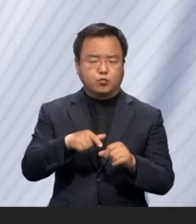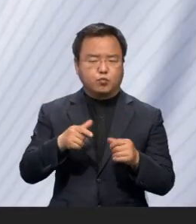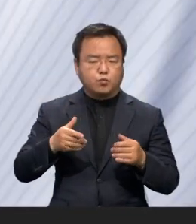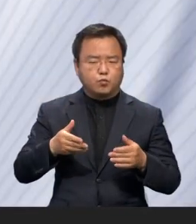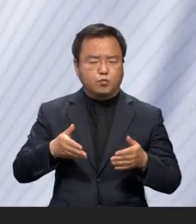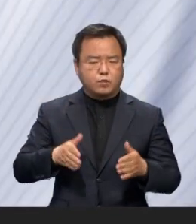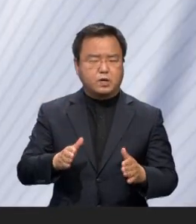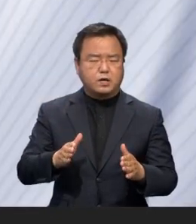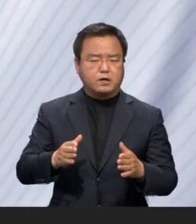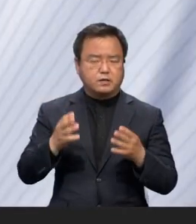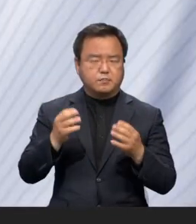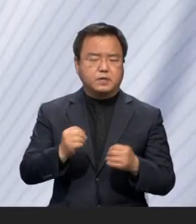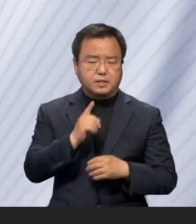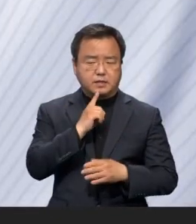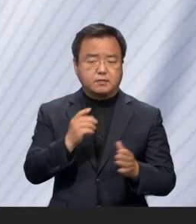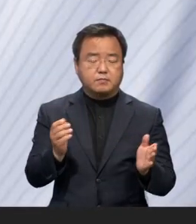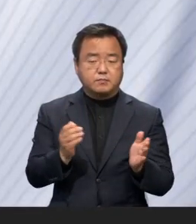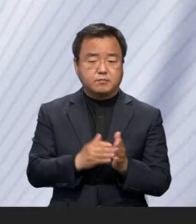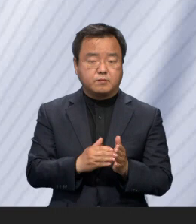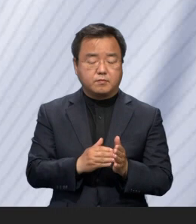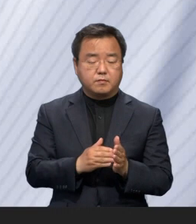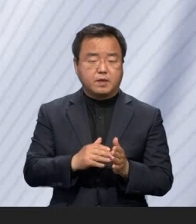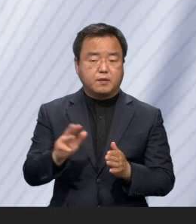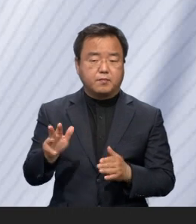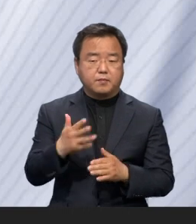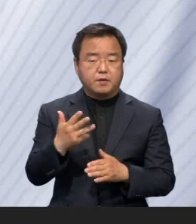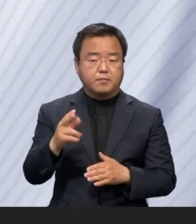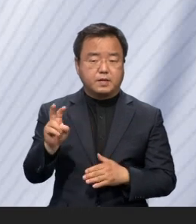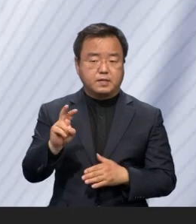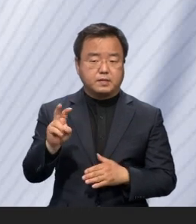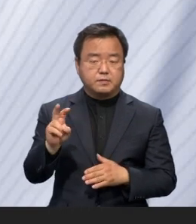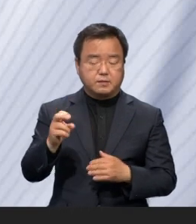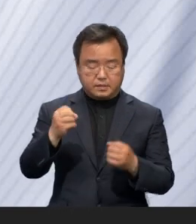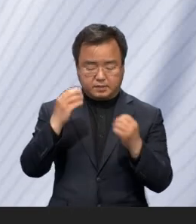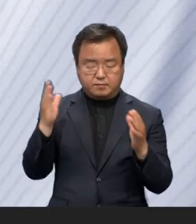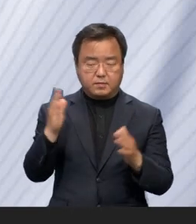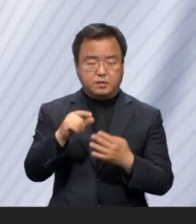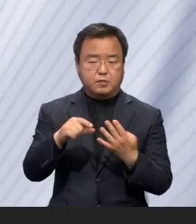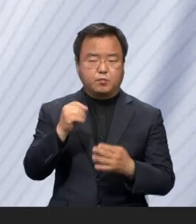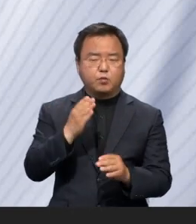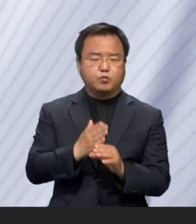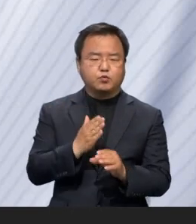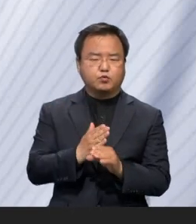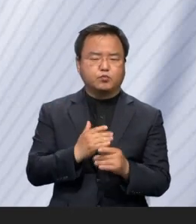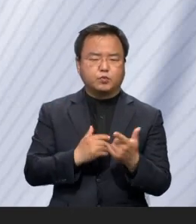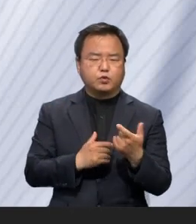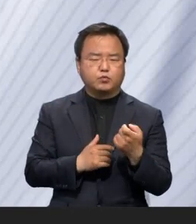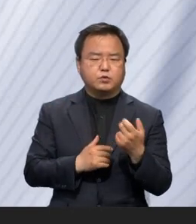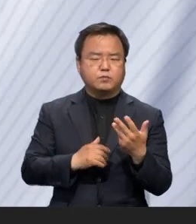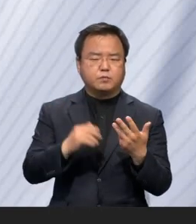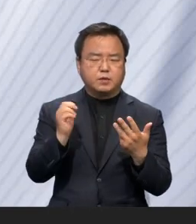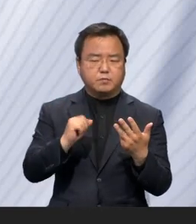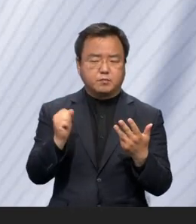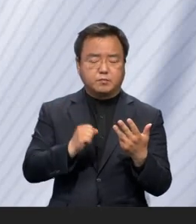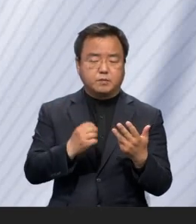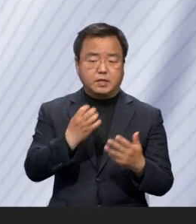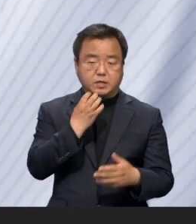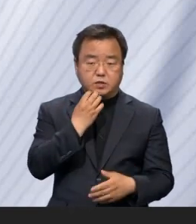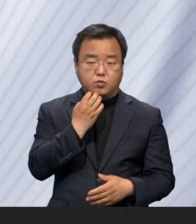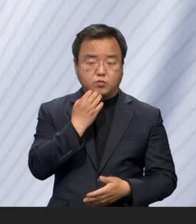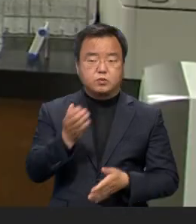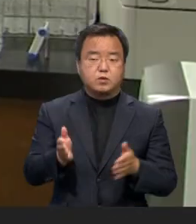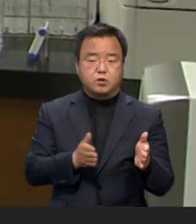영재학교 8구 슨 모두 8 120여명의 신입생을 뽑았는데 이 가운데 68% 가 서울과 경지 출신